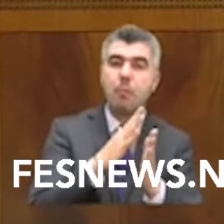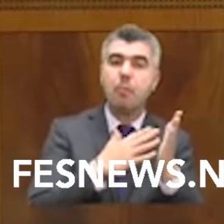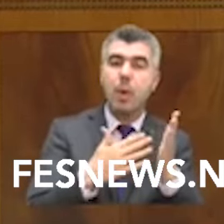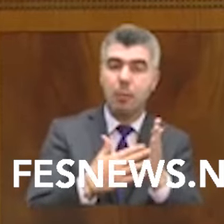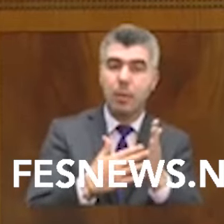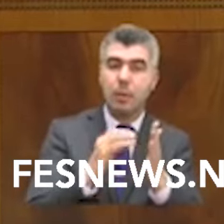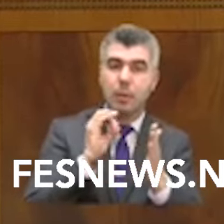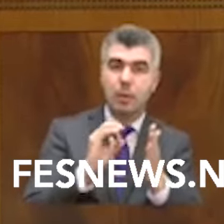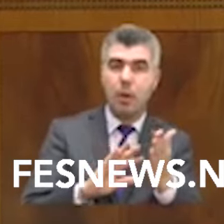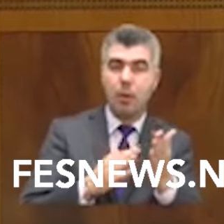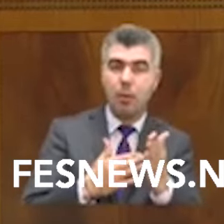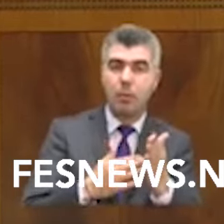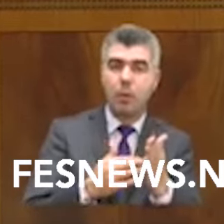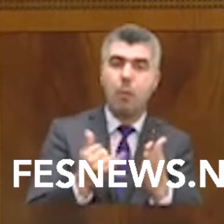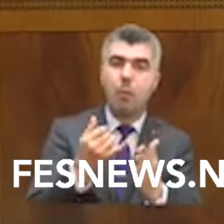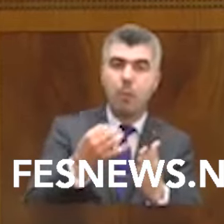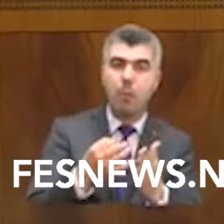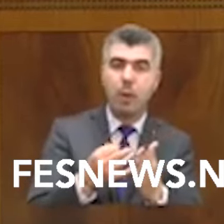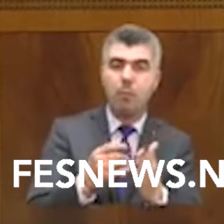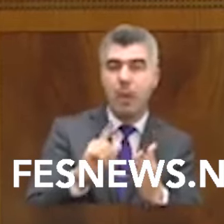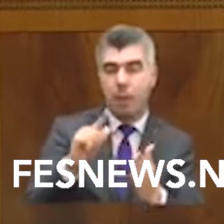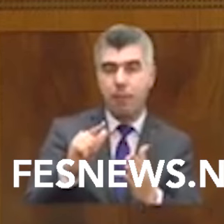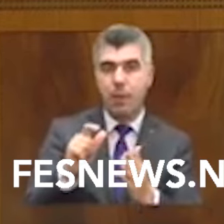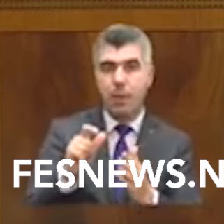التفاوتات الاجتماعية والإخوة اللي هما عندهم